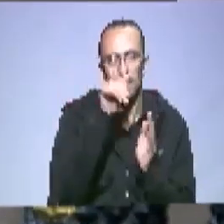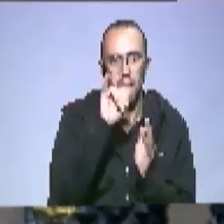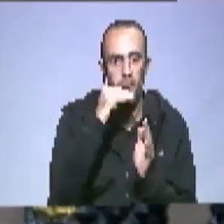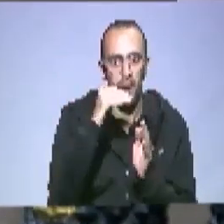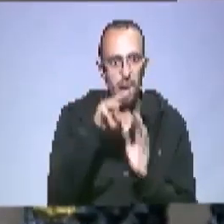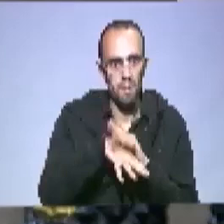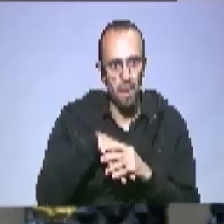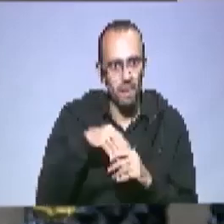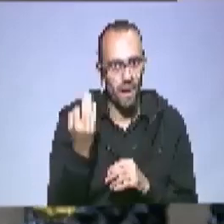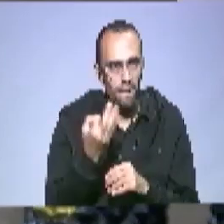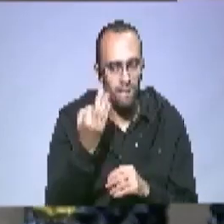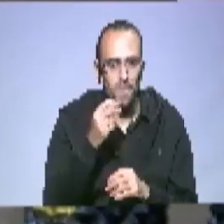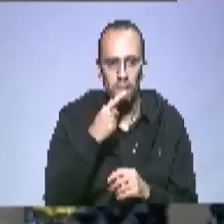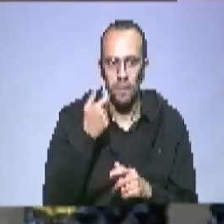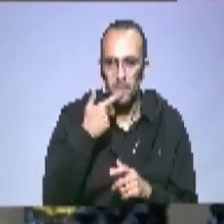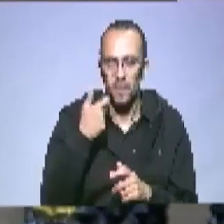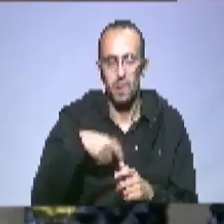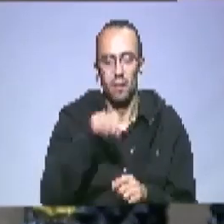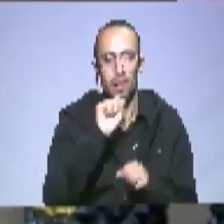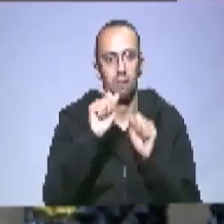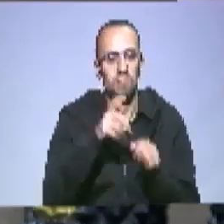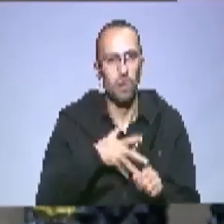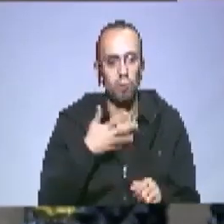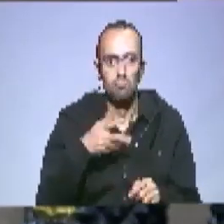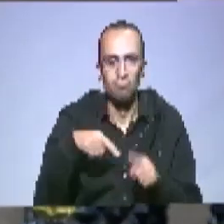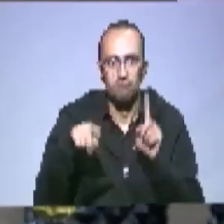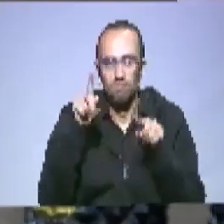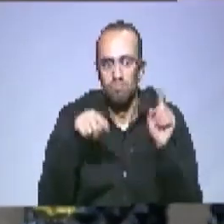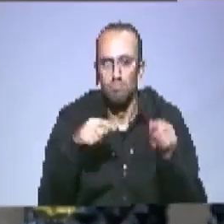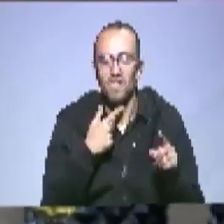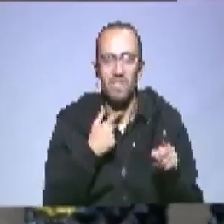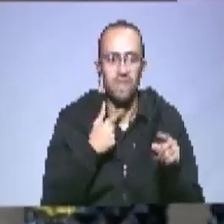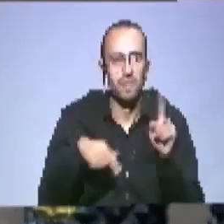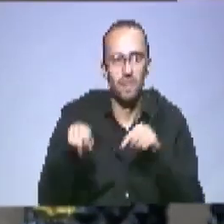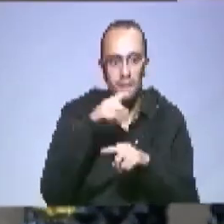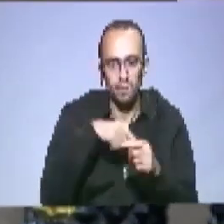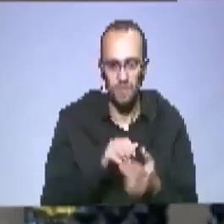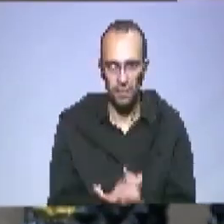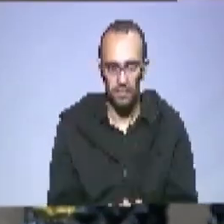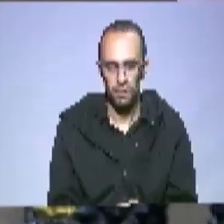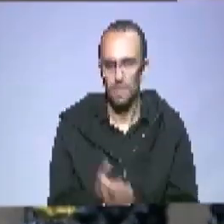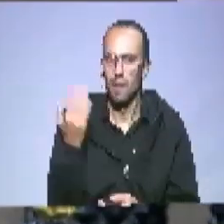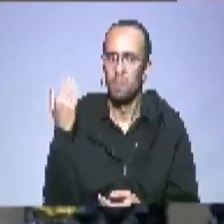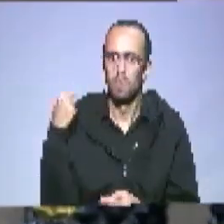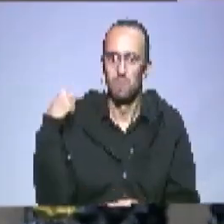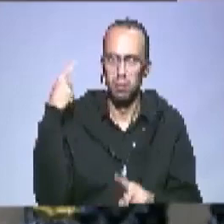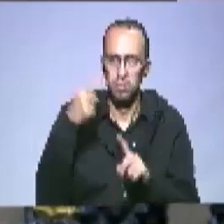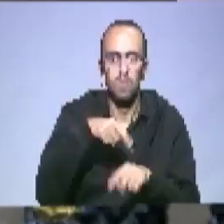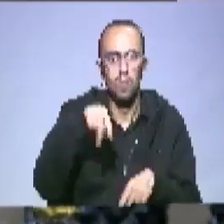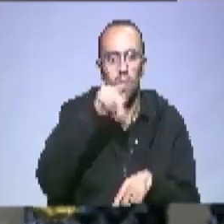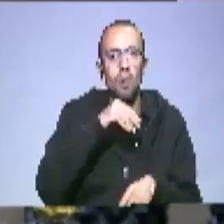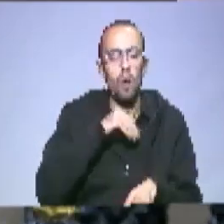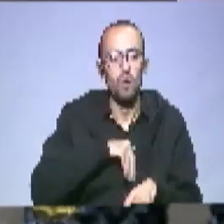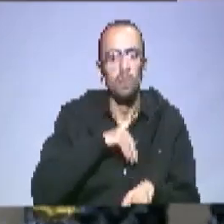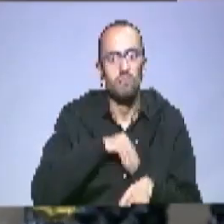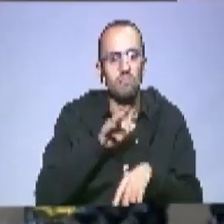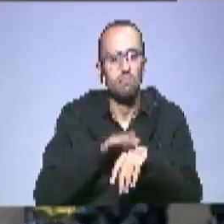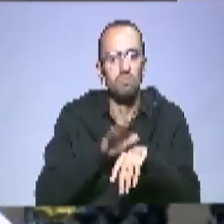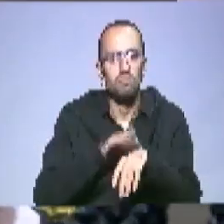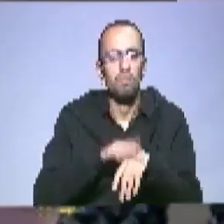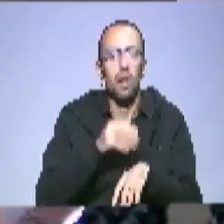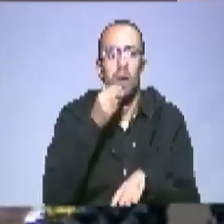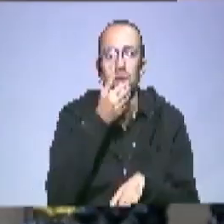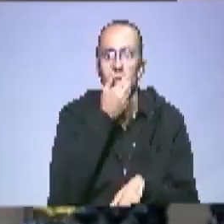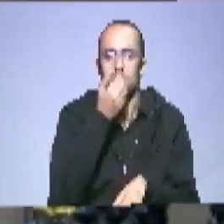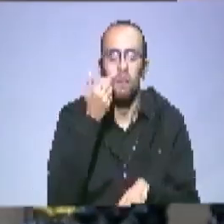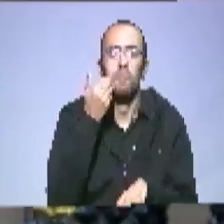أشهى وأطيب الأكلات بناء على رغبات وطلبات حضراتكم. كنتوا الأيام اللي فاتت طلبتوا أكلات صيامي، فالشيف